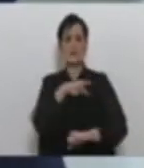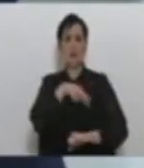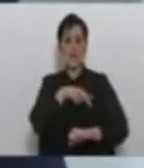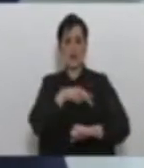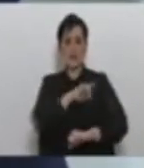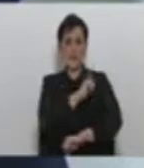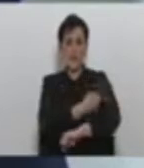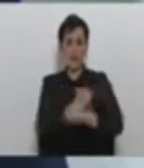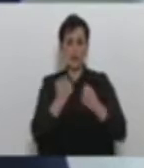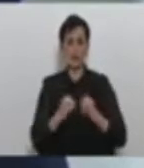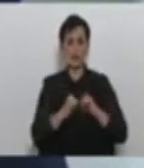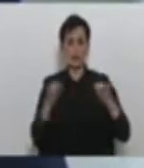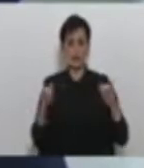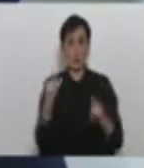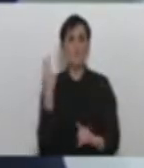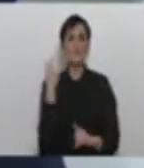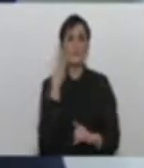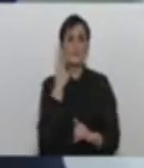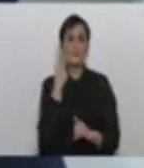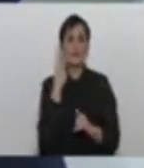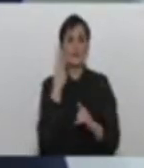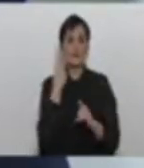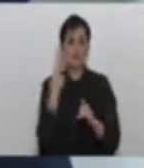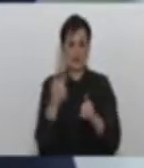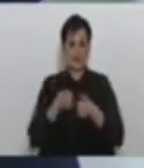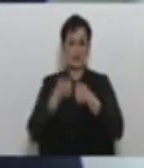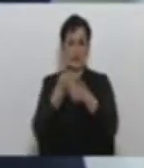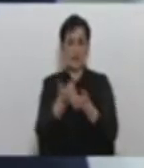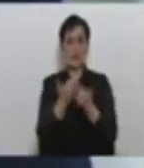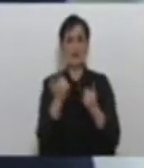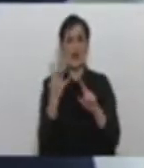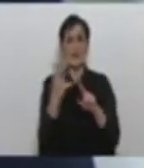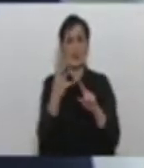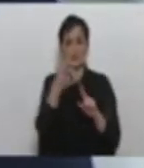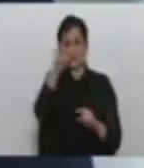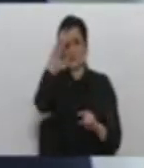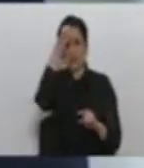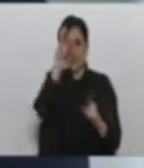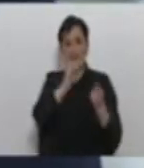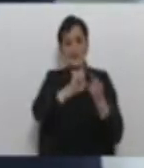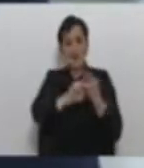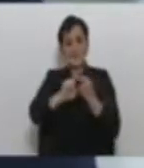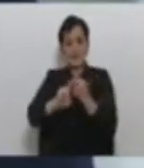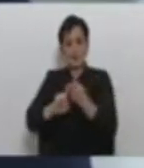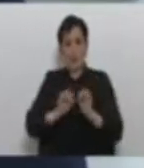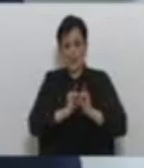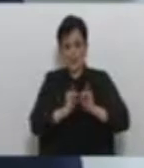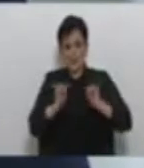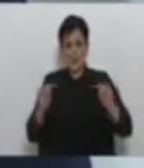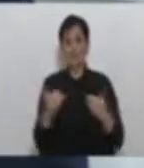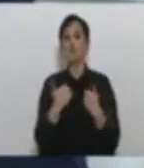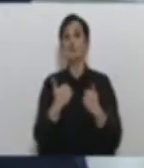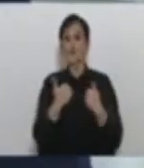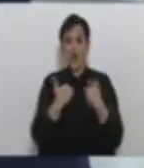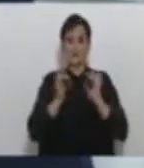მხრივ დიდი ბრიტანეთის დახმარებაზე და მეოთხე საგანმანათლებლო კავშირების გაღრმავებაზე. ჩვენ